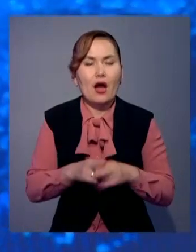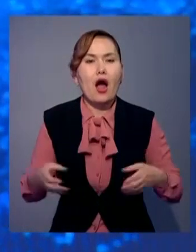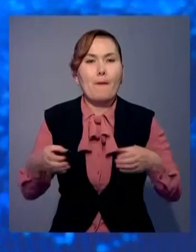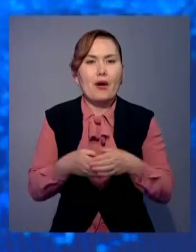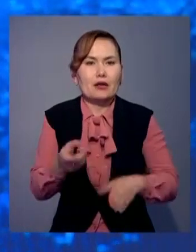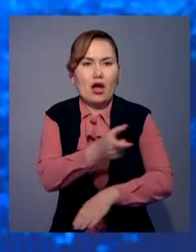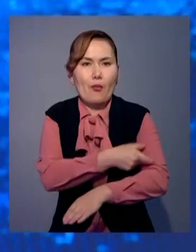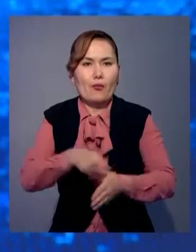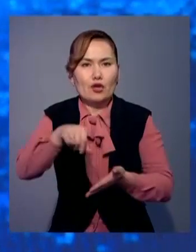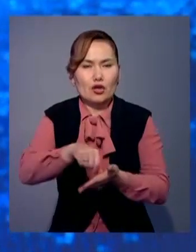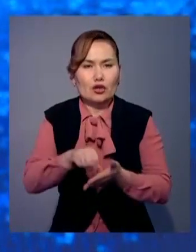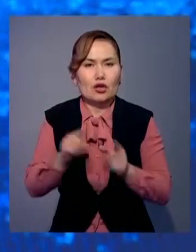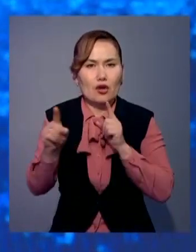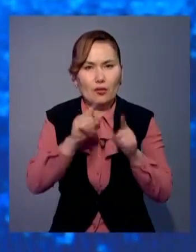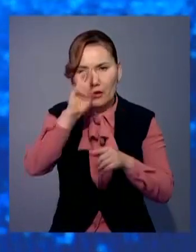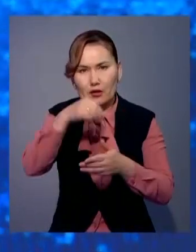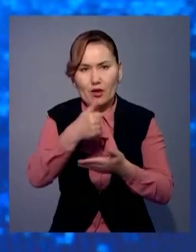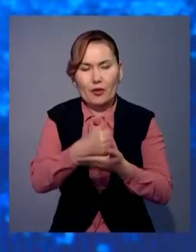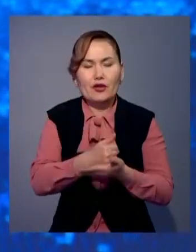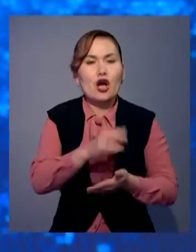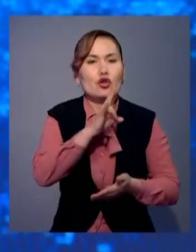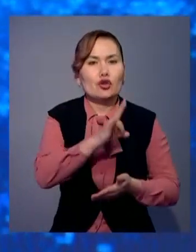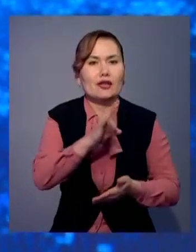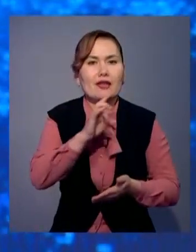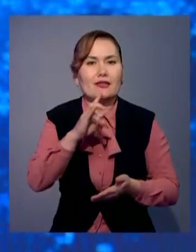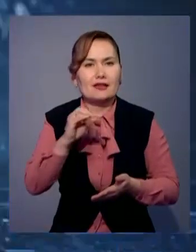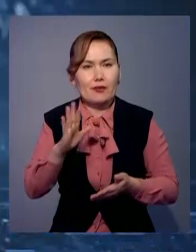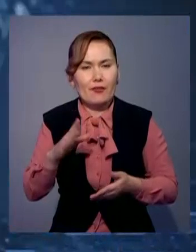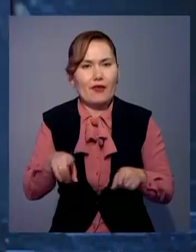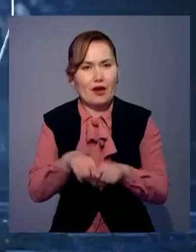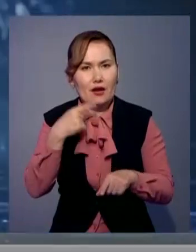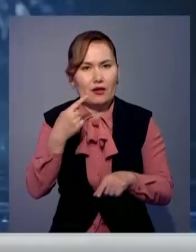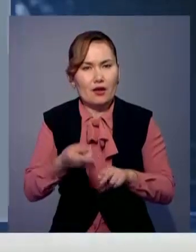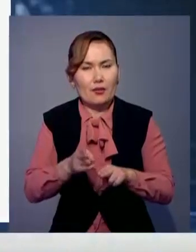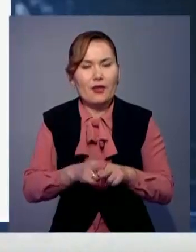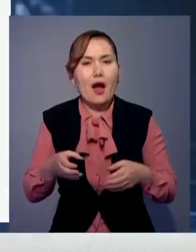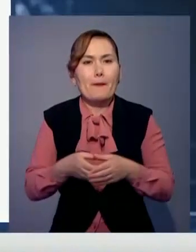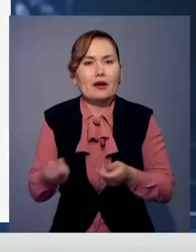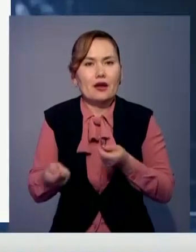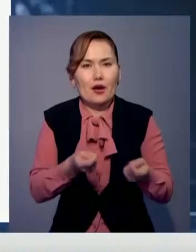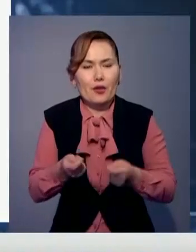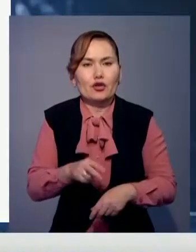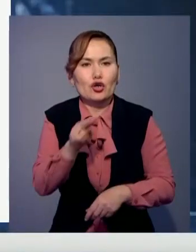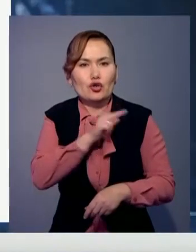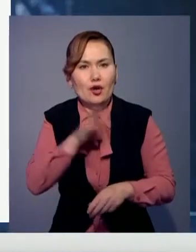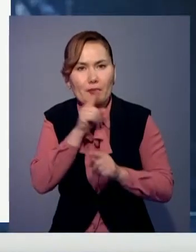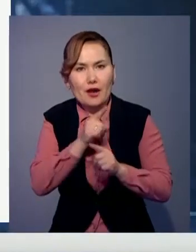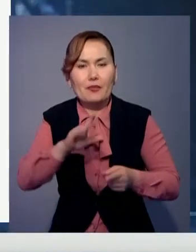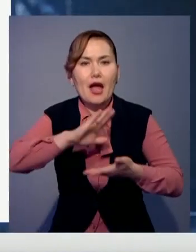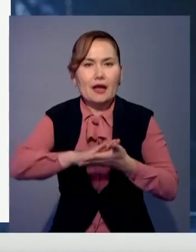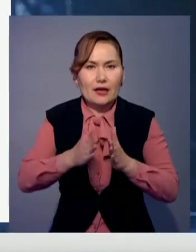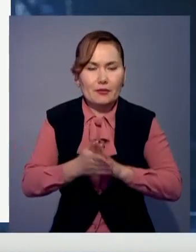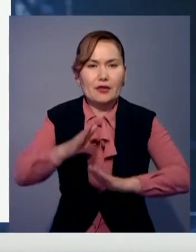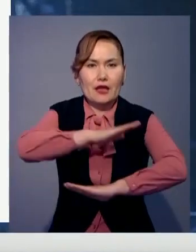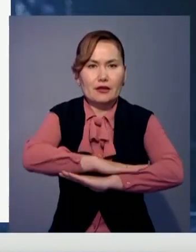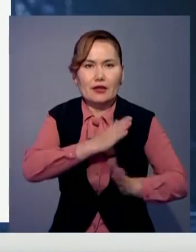және депутаттармен жиналыс өткізген елбасы Нұрсұлтан Назарбаев осылай деді. Партия жетекшісі фракция жұмысы кезінде келісім тәртібін